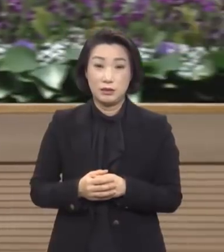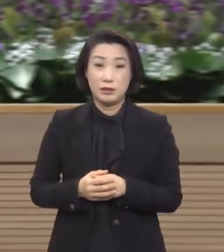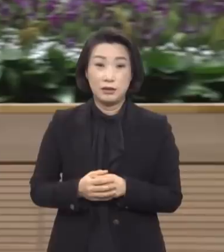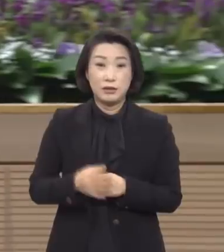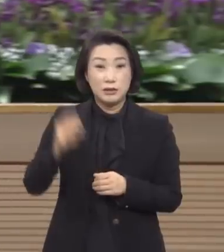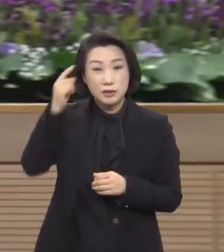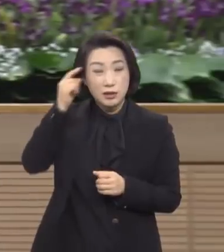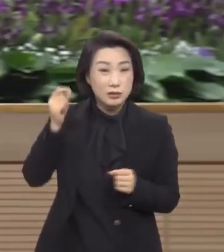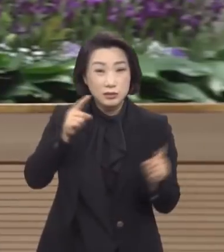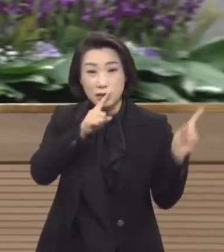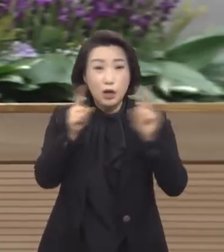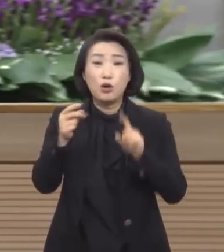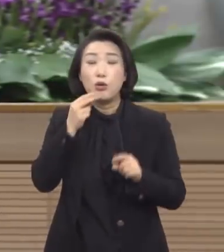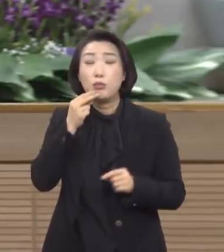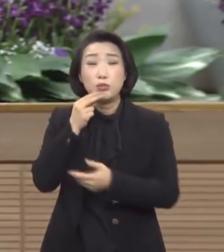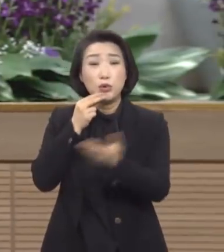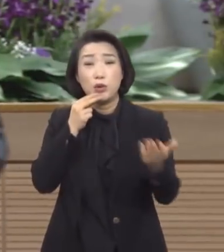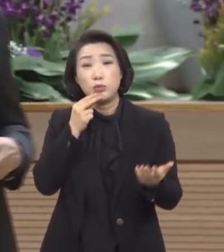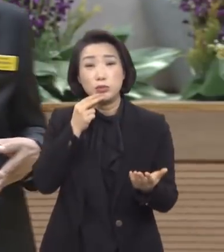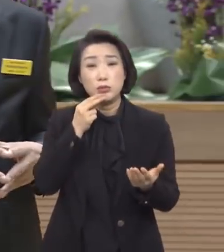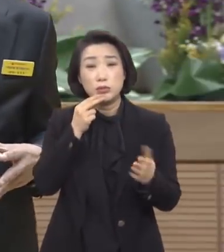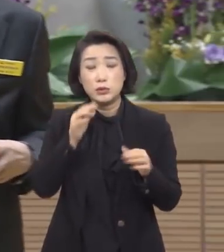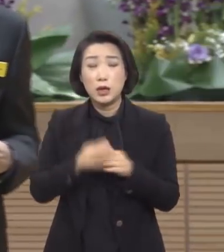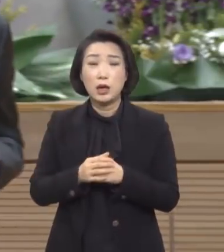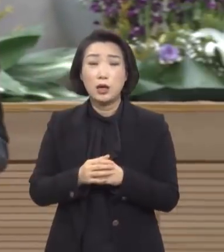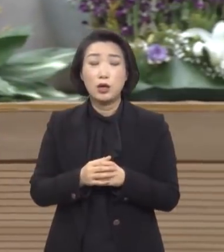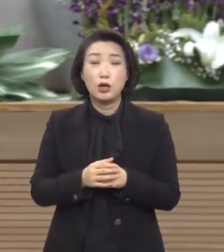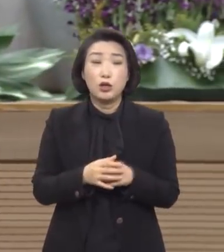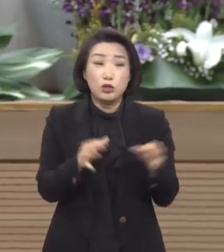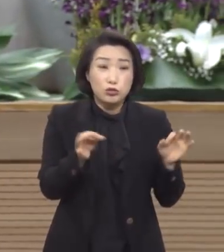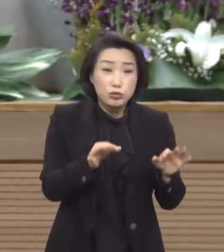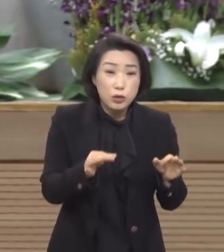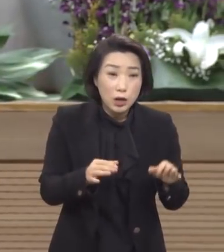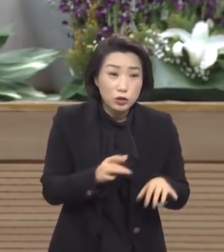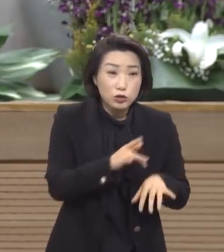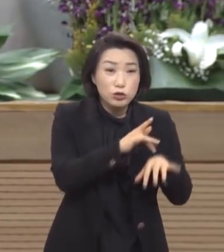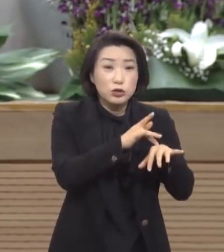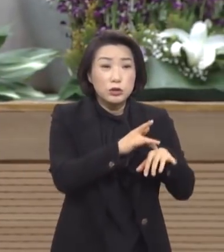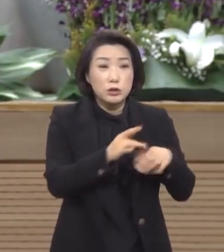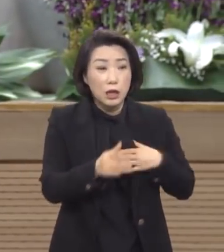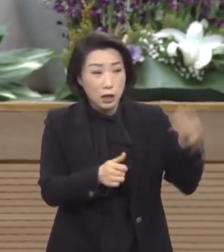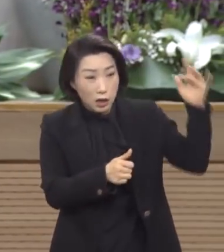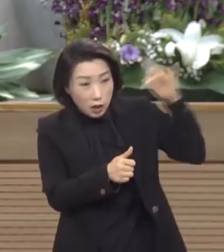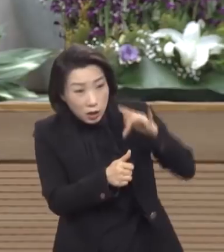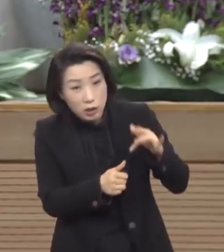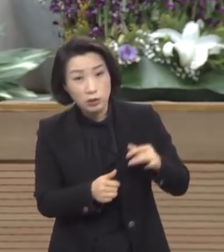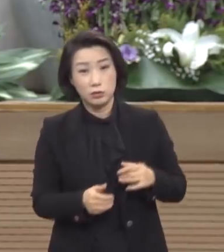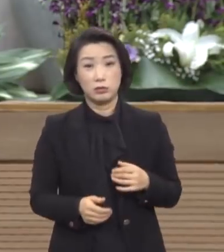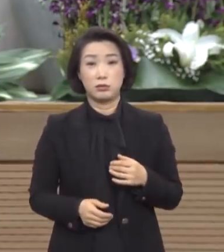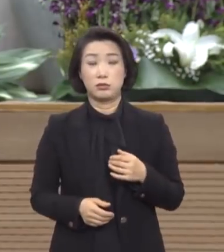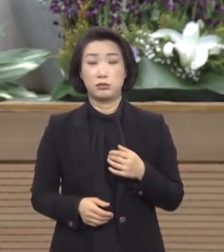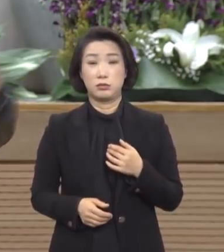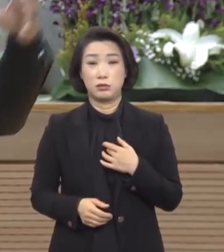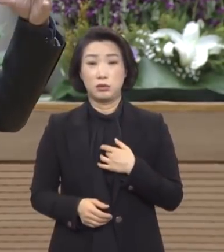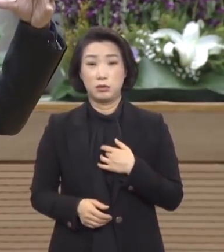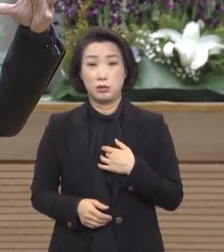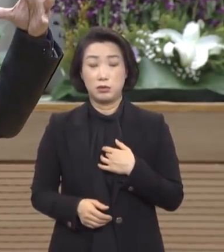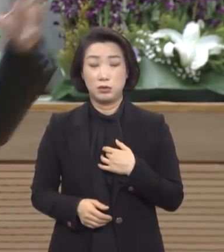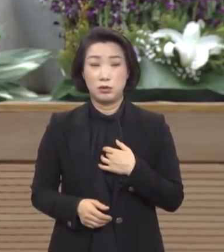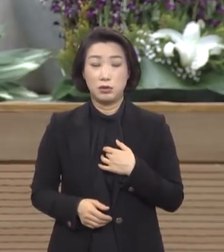정신 못 차리면 어느 순간에 귀신은 내게 들어와도